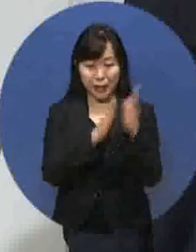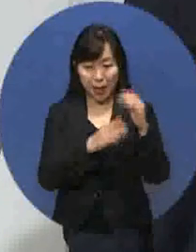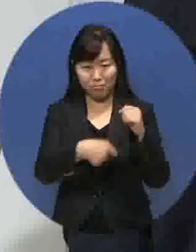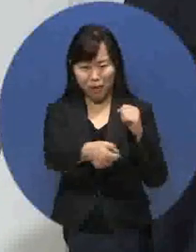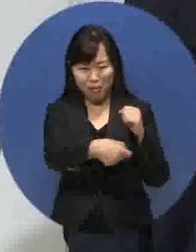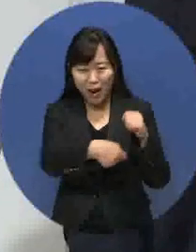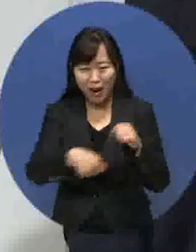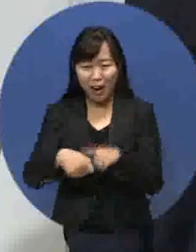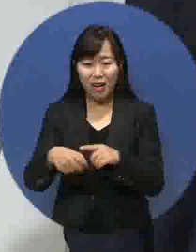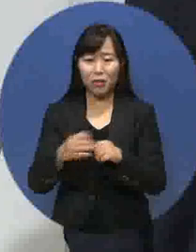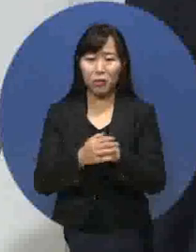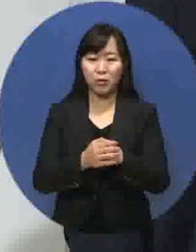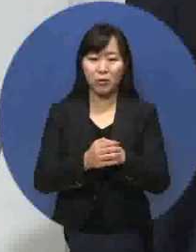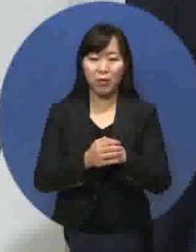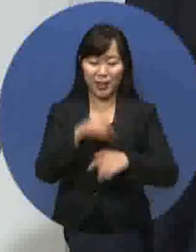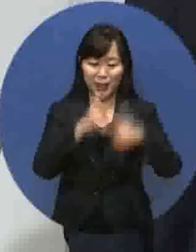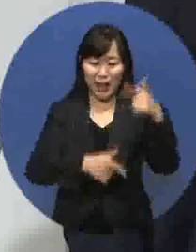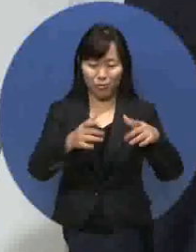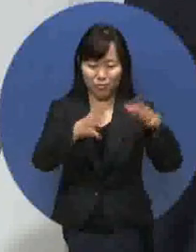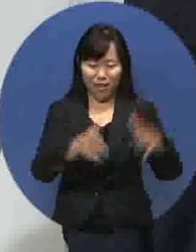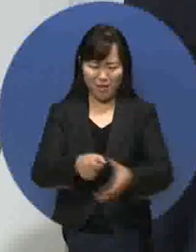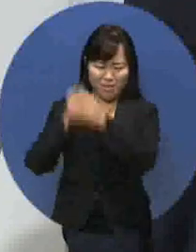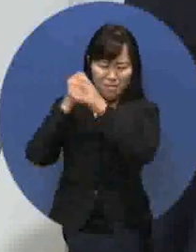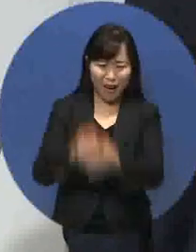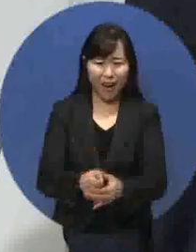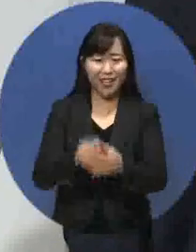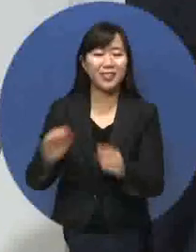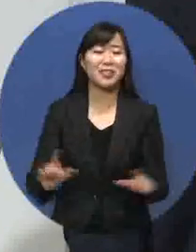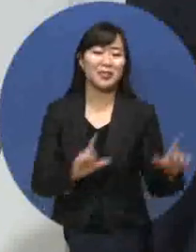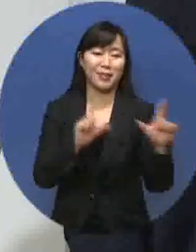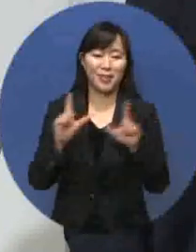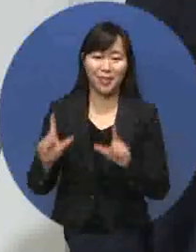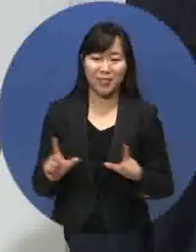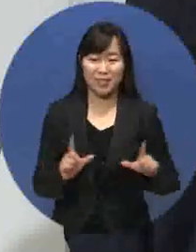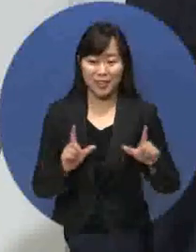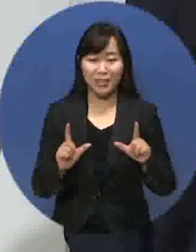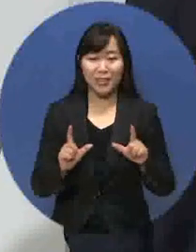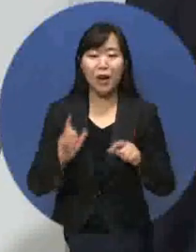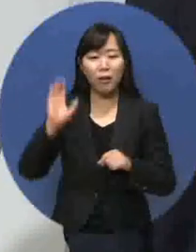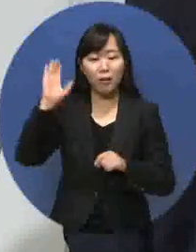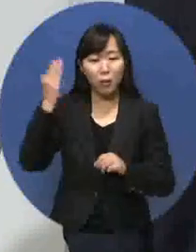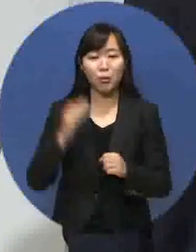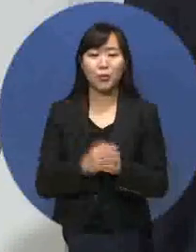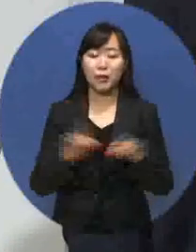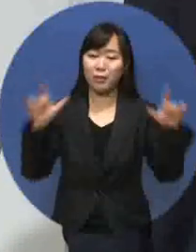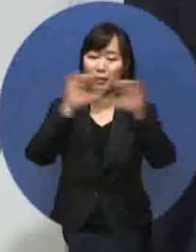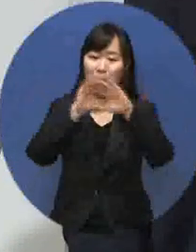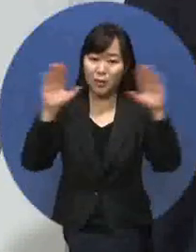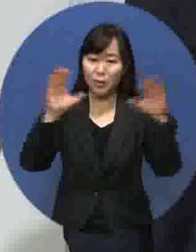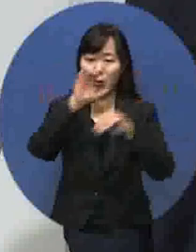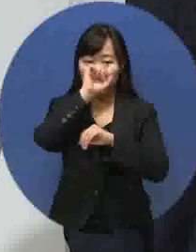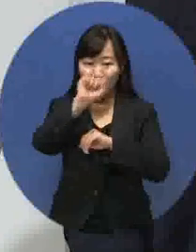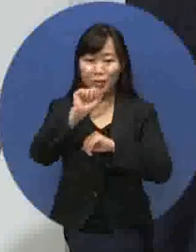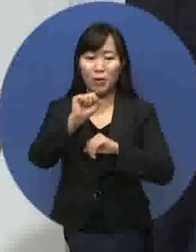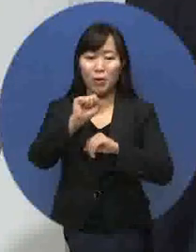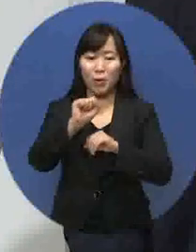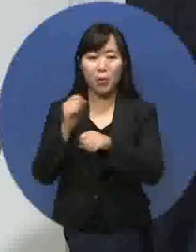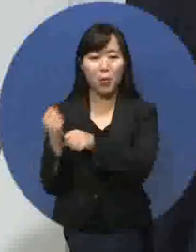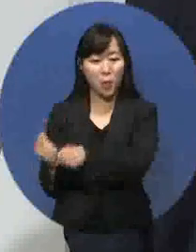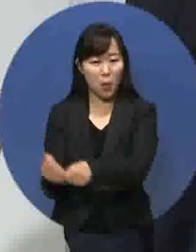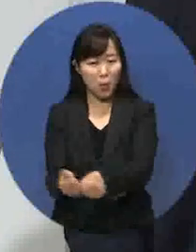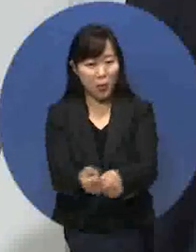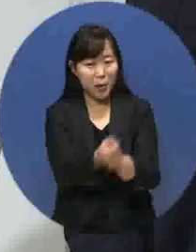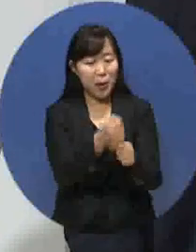예초 작업하고 장작 패고 뭐 이러면서 뭐 요즘에는 좀 날씨도 좋고 그래서 골프를